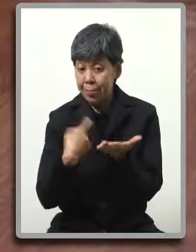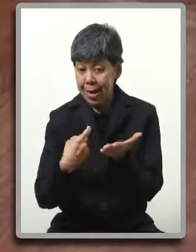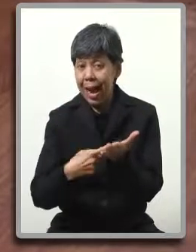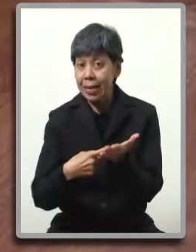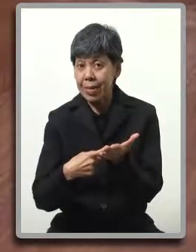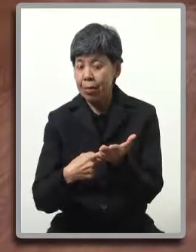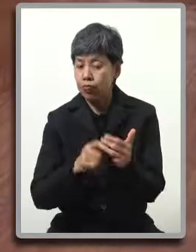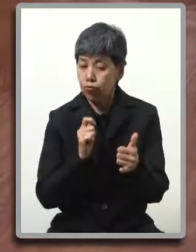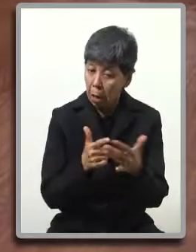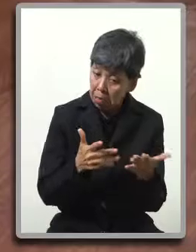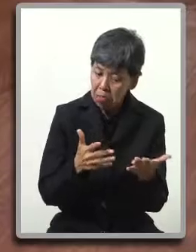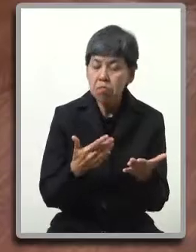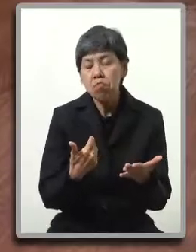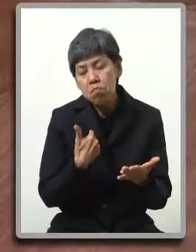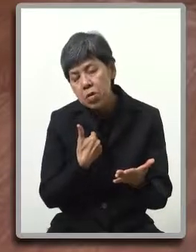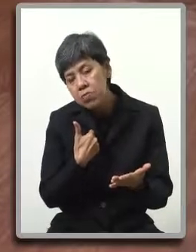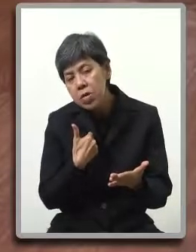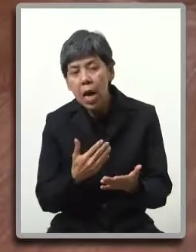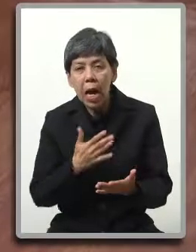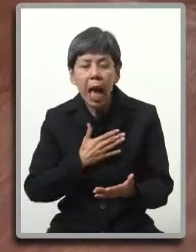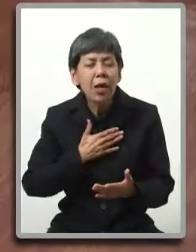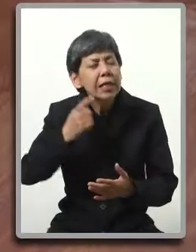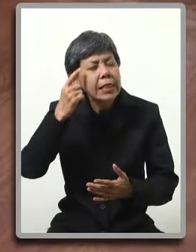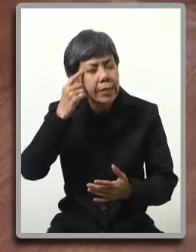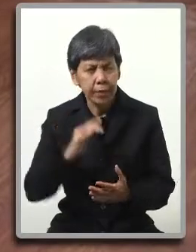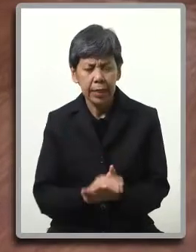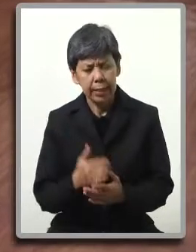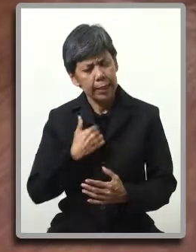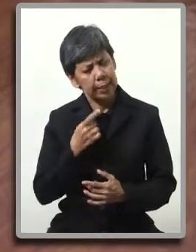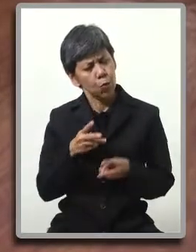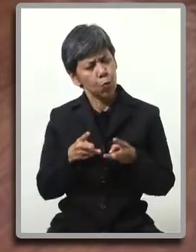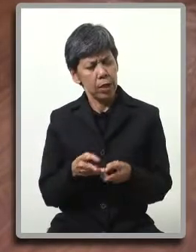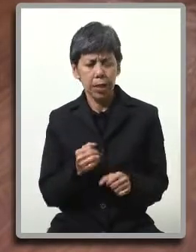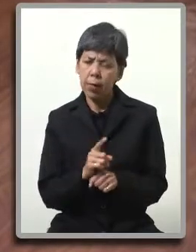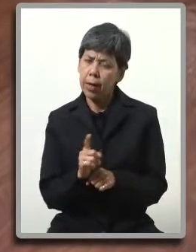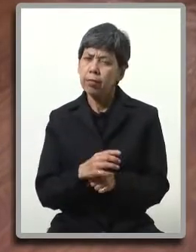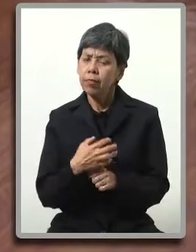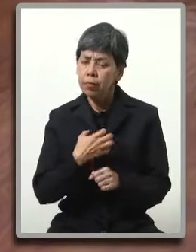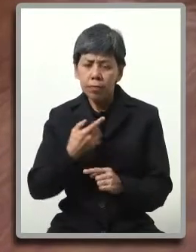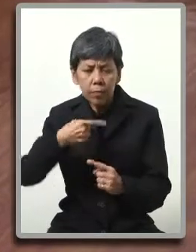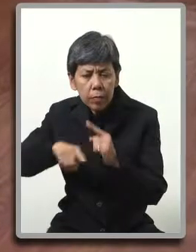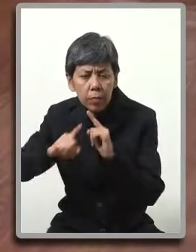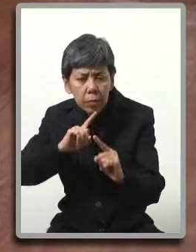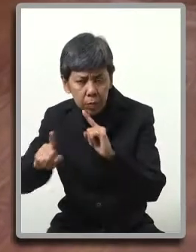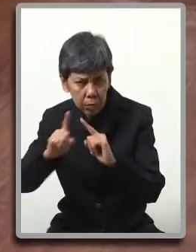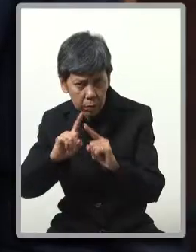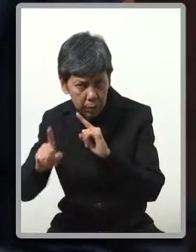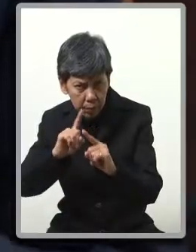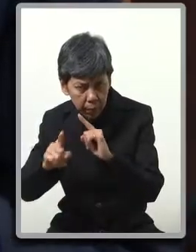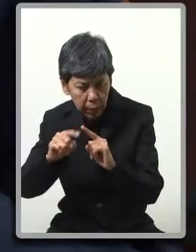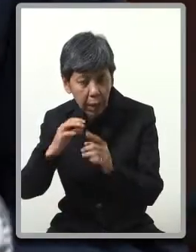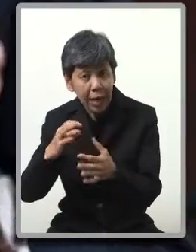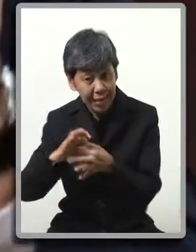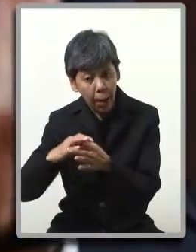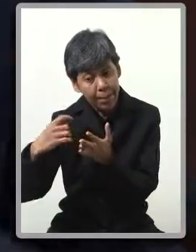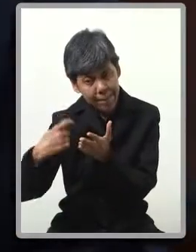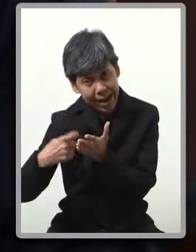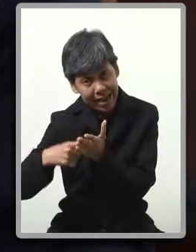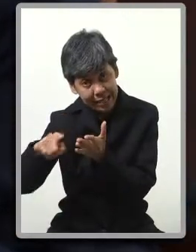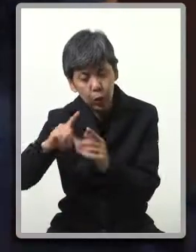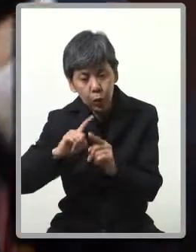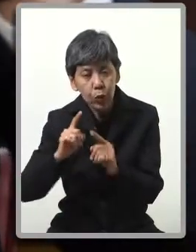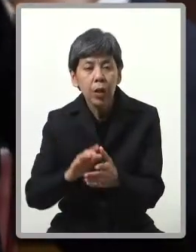กันเนี่ยมันไม่ได้จ่ายได้ทุกอย่างผมก็มีแนวคิดที่ว่าเราจะต้องไปคุยกับลิกูเลเตอร์ของประ